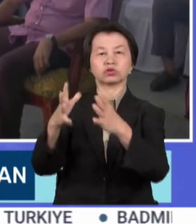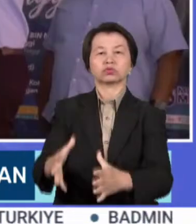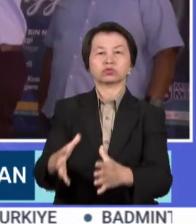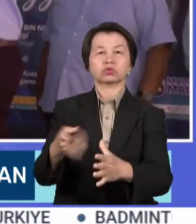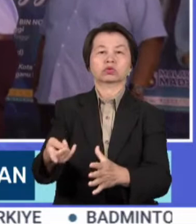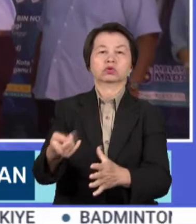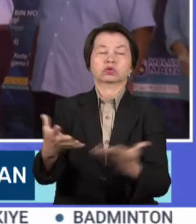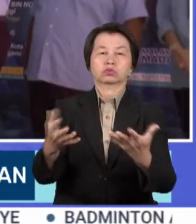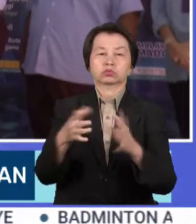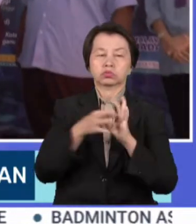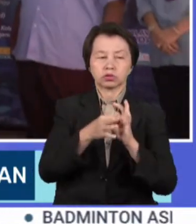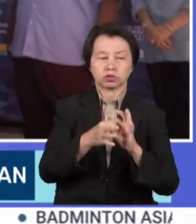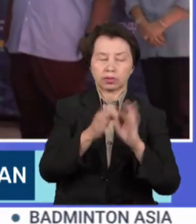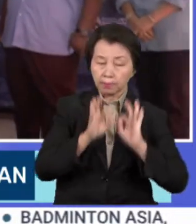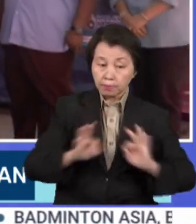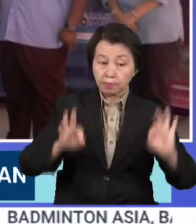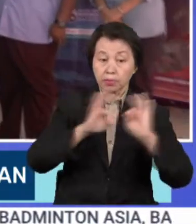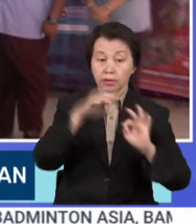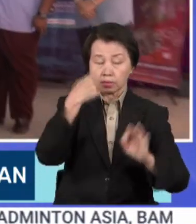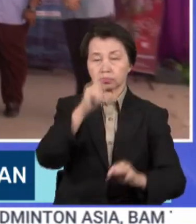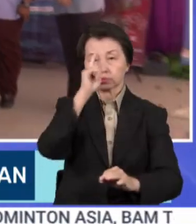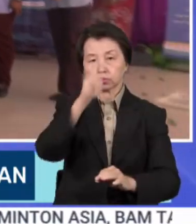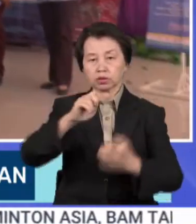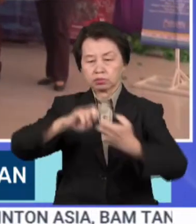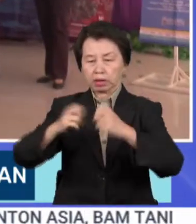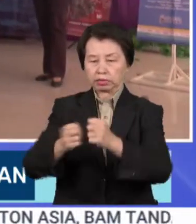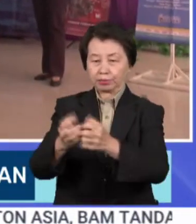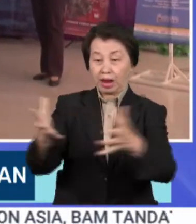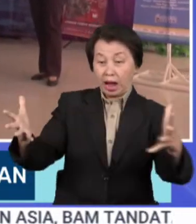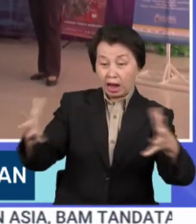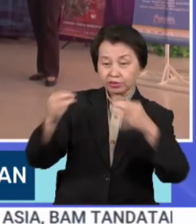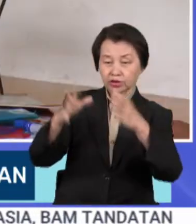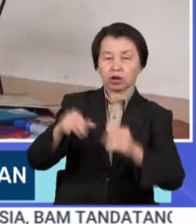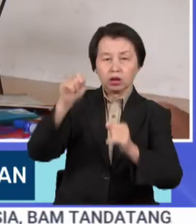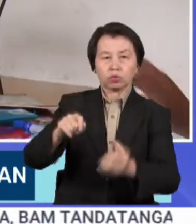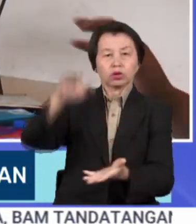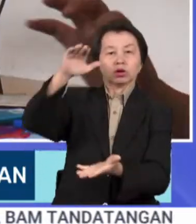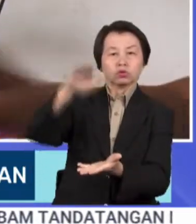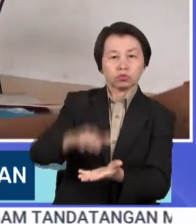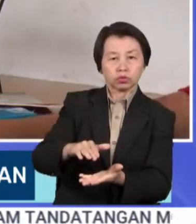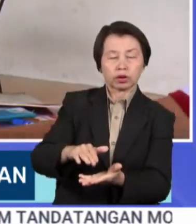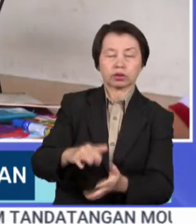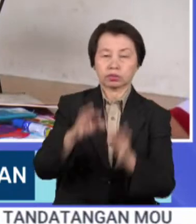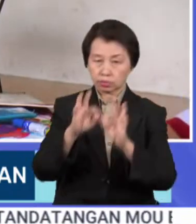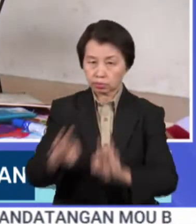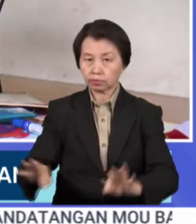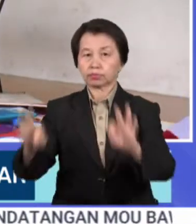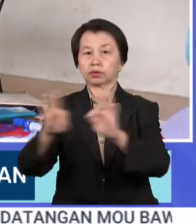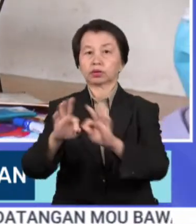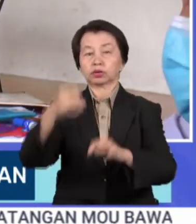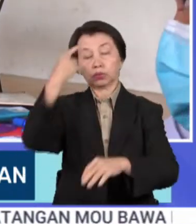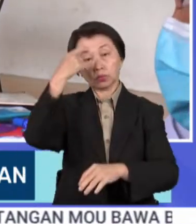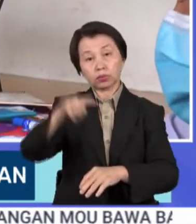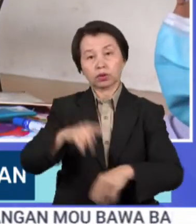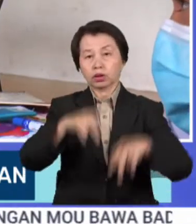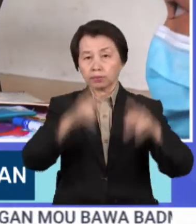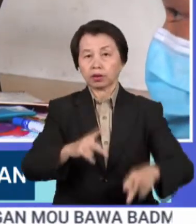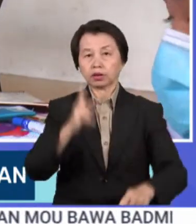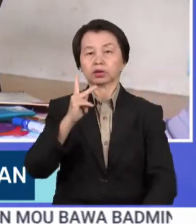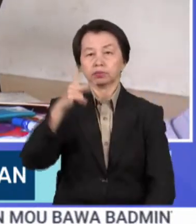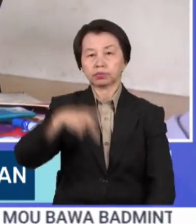perguruan. Kerjasama itu penting bagi memastikan masalah berkenaan dapat dikurangkan. Ia juga penting bagi untuk pihak